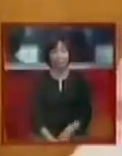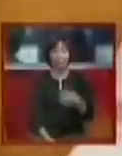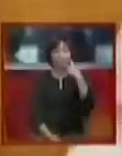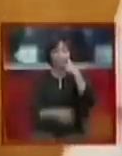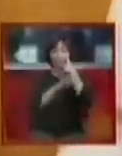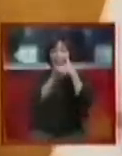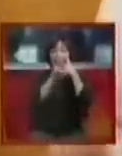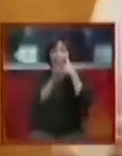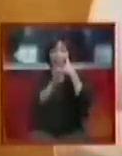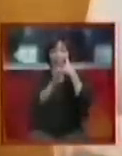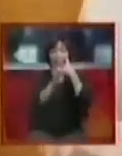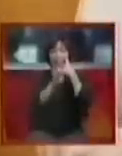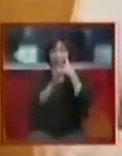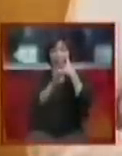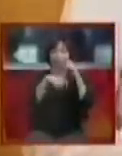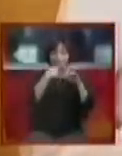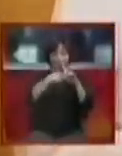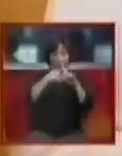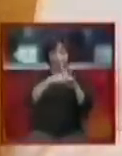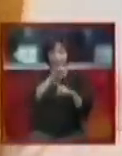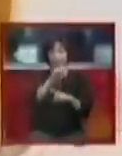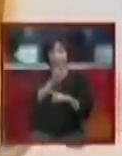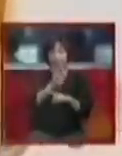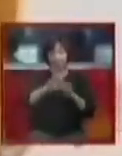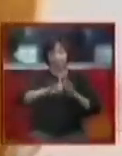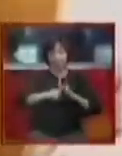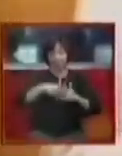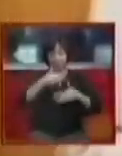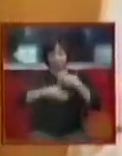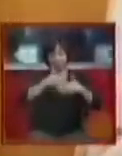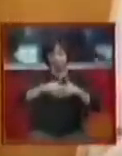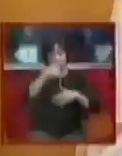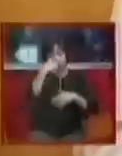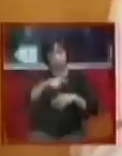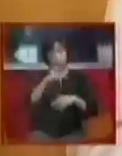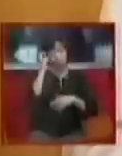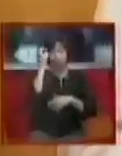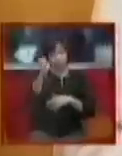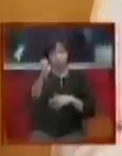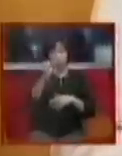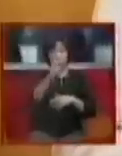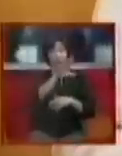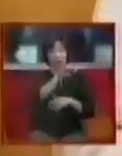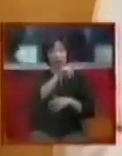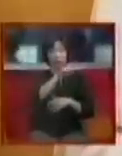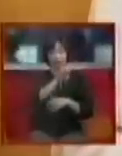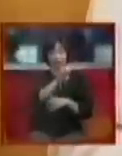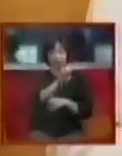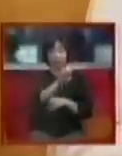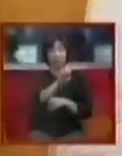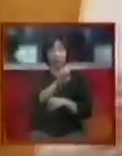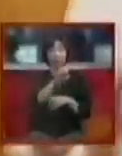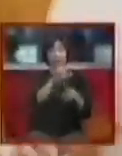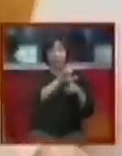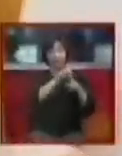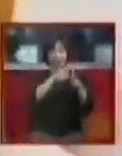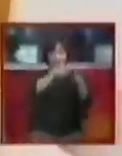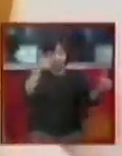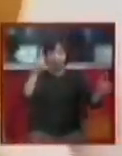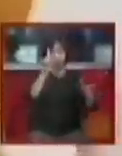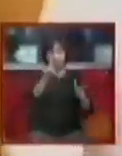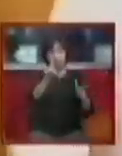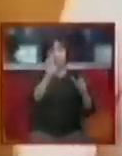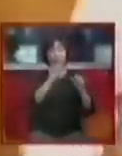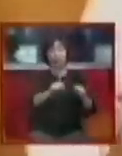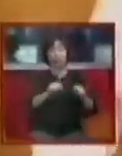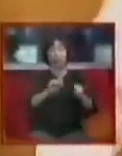Itong Hunyo po, nagsimula na rin umusad ang proseso para sa LRT Line 1 Cavite Extension Project na